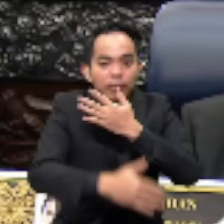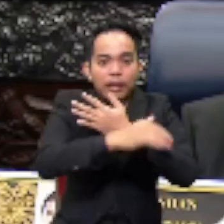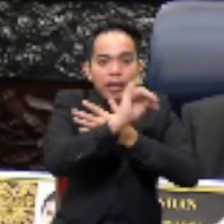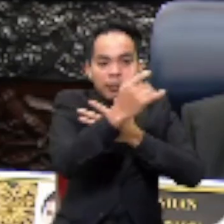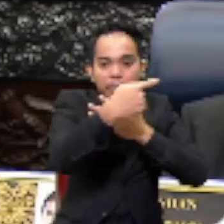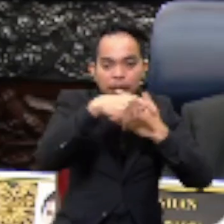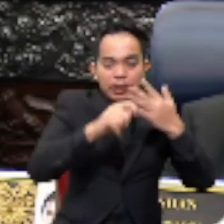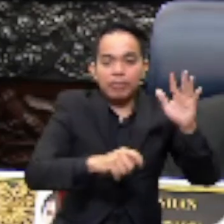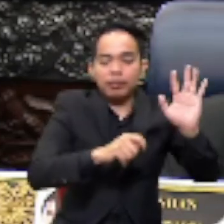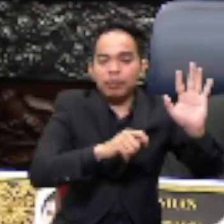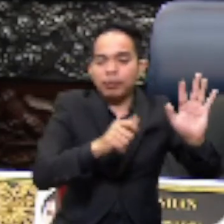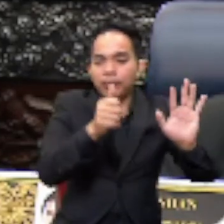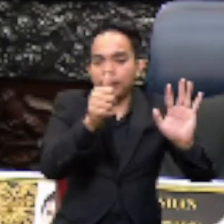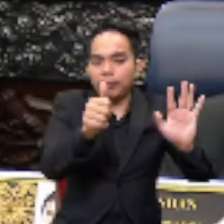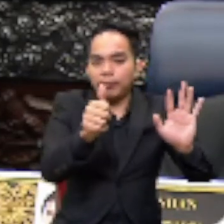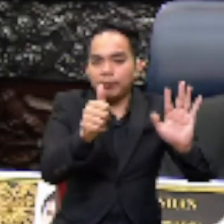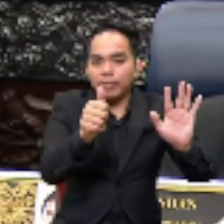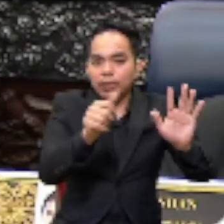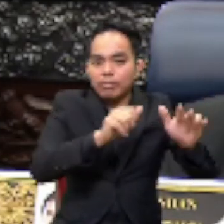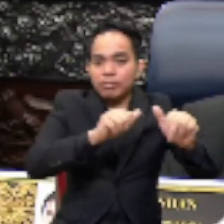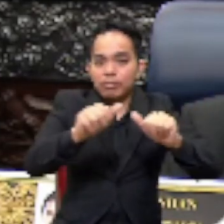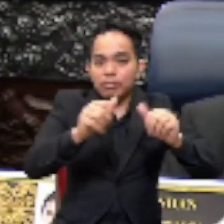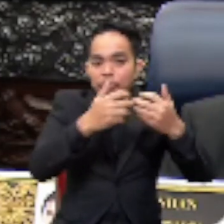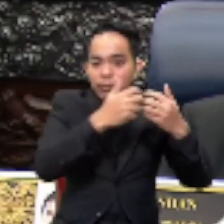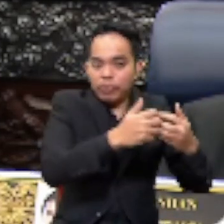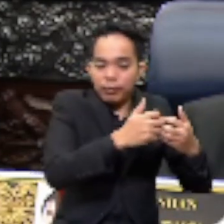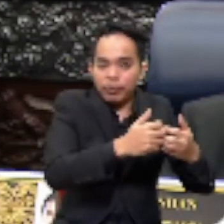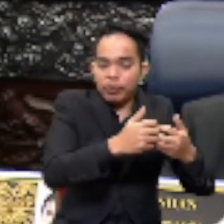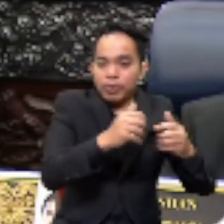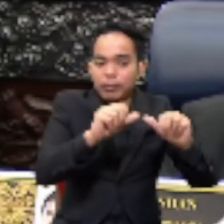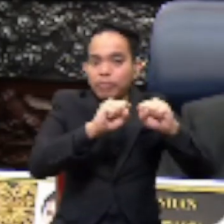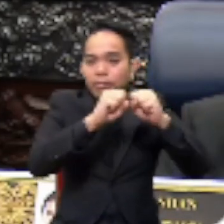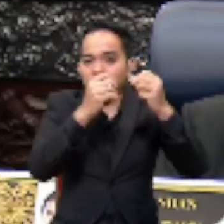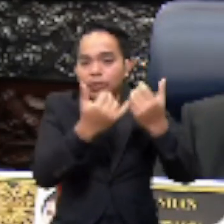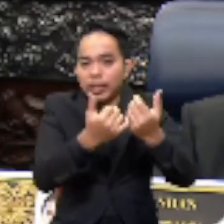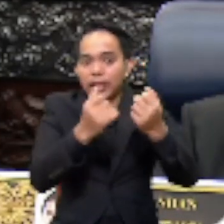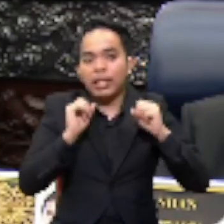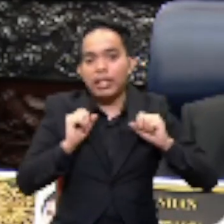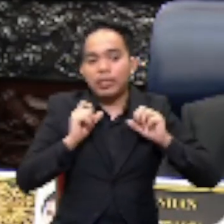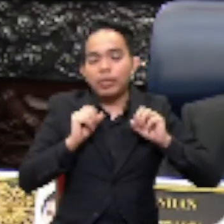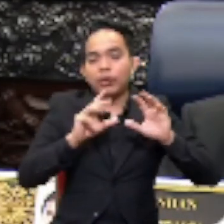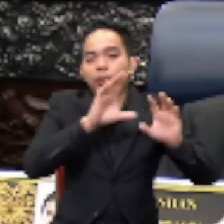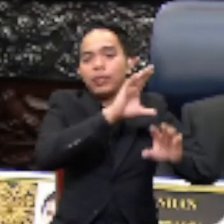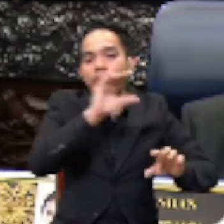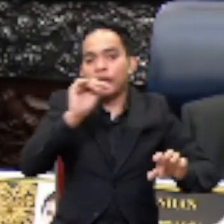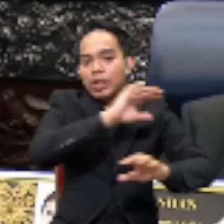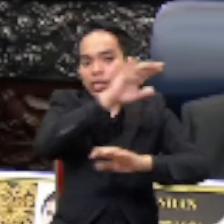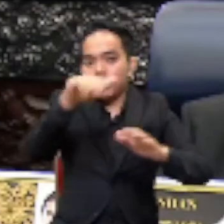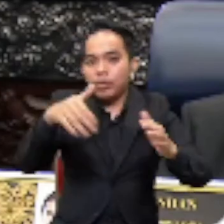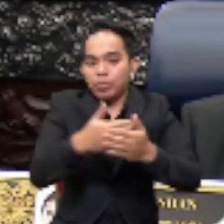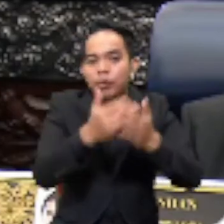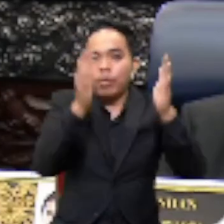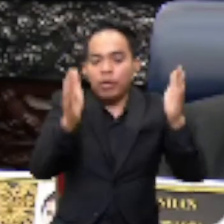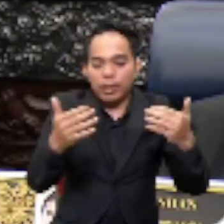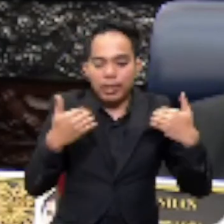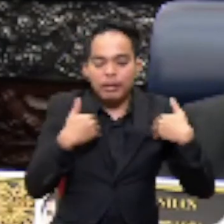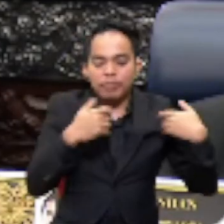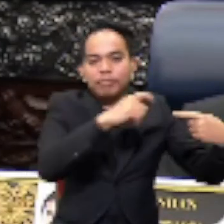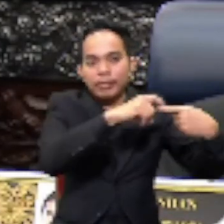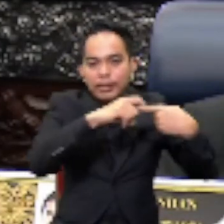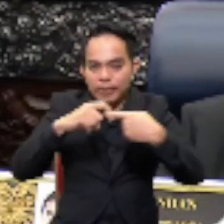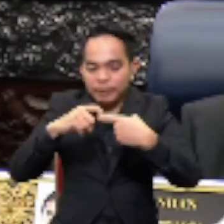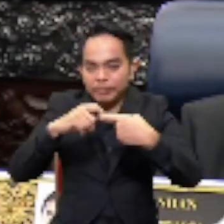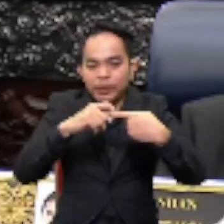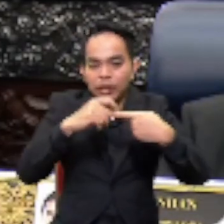tinggi awam penggiat industri badan profesional pertubuhan bukan kerajaan serta semua pihak-pihak berkepentingan yang